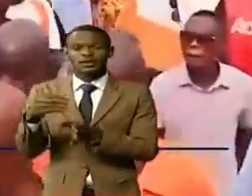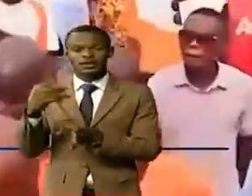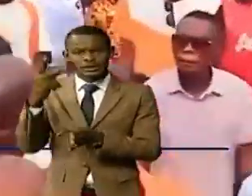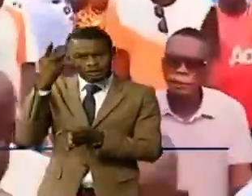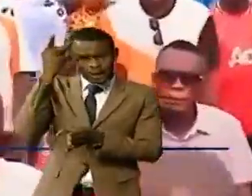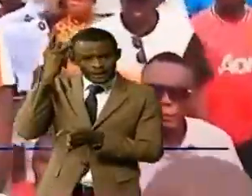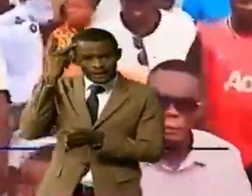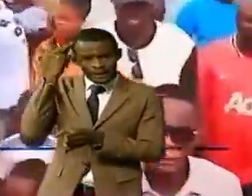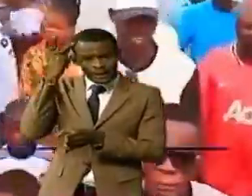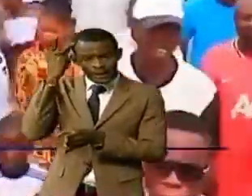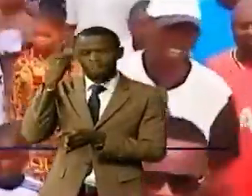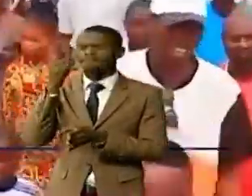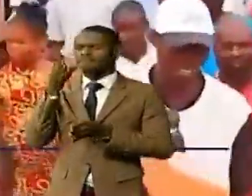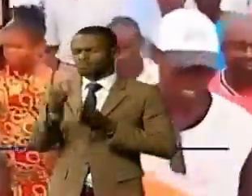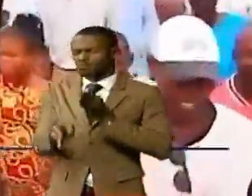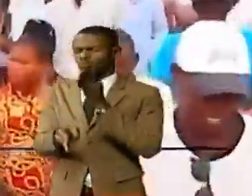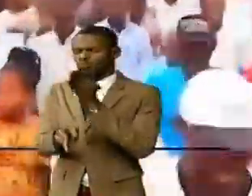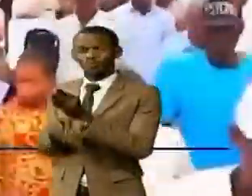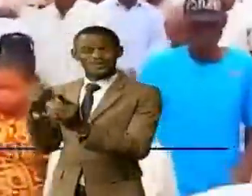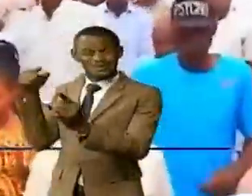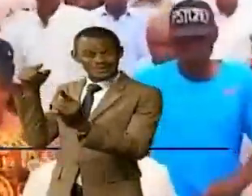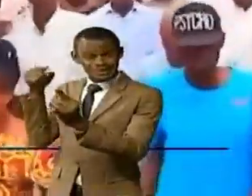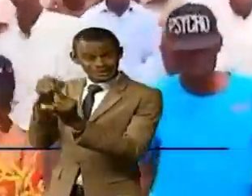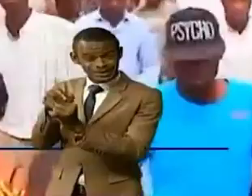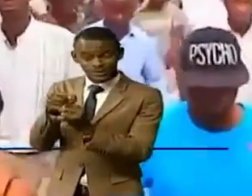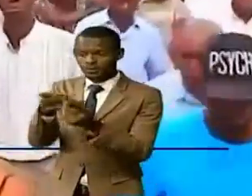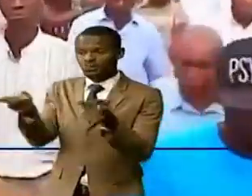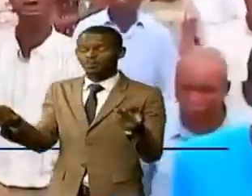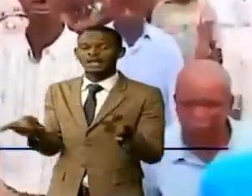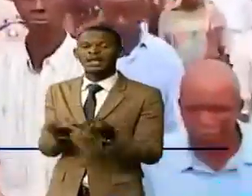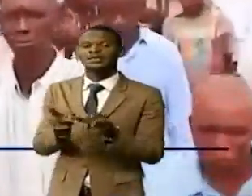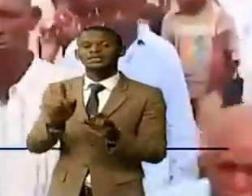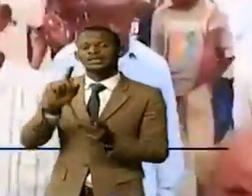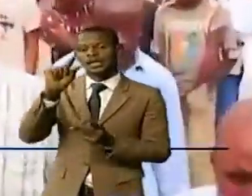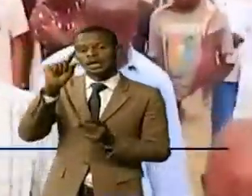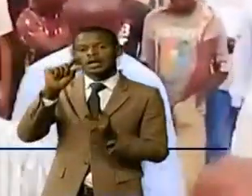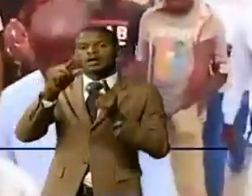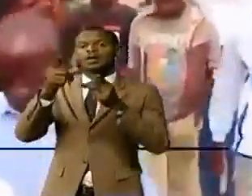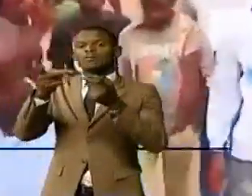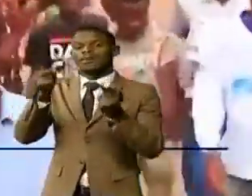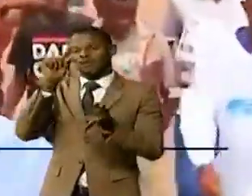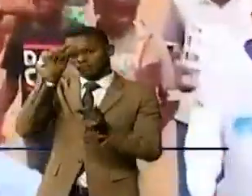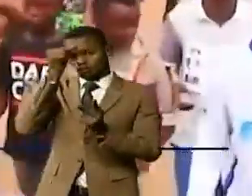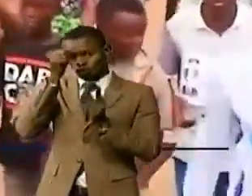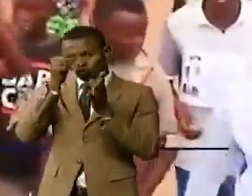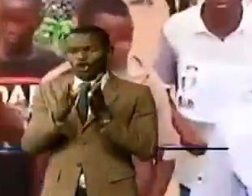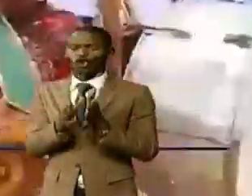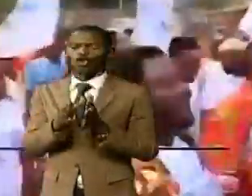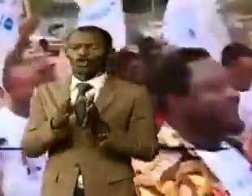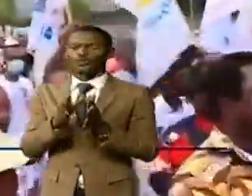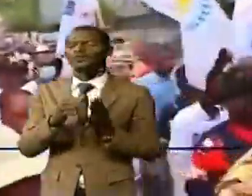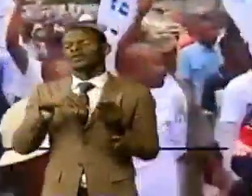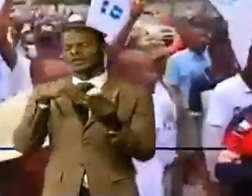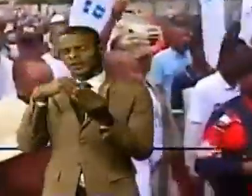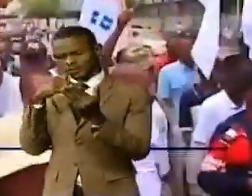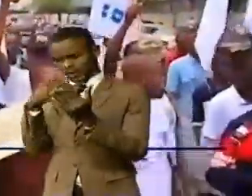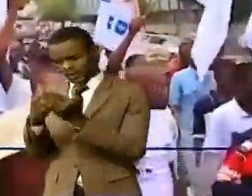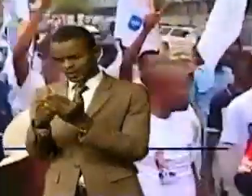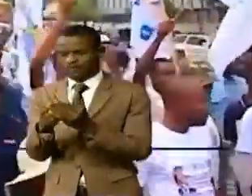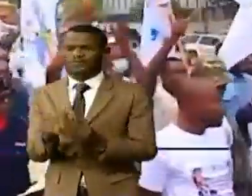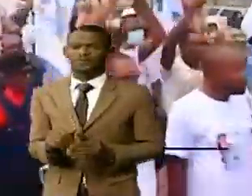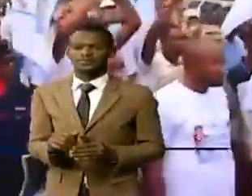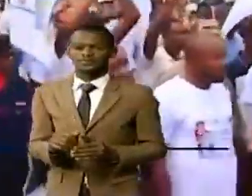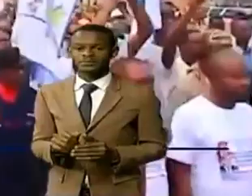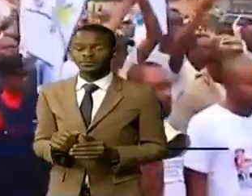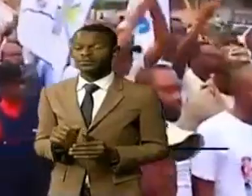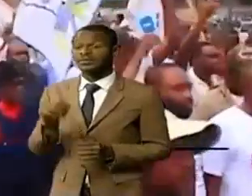Kasaï oriental. Dans leurs mémoires, outre les soutiens, les forces vives de la province ont tenu à rappeler au chef de l'État congolais la